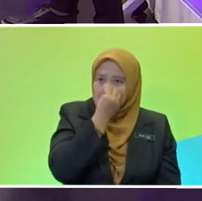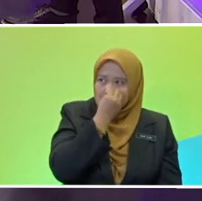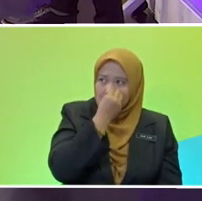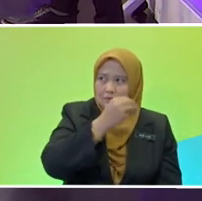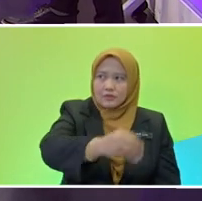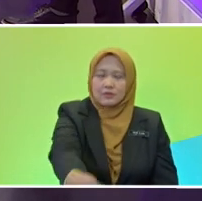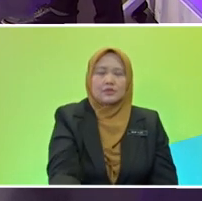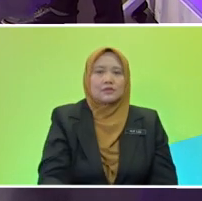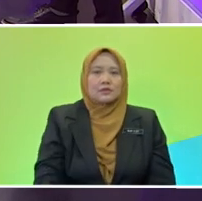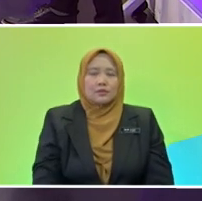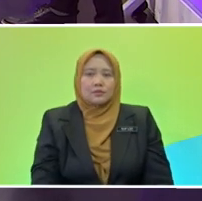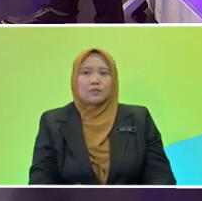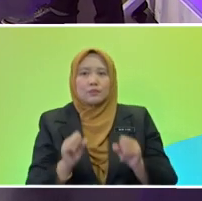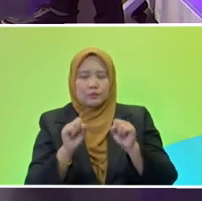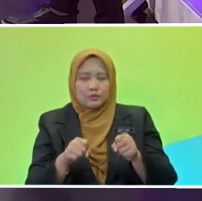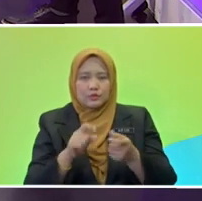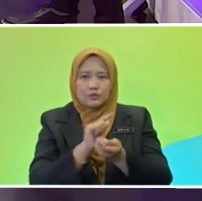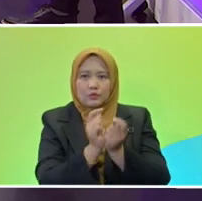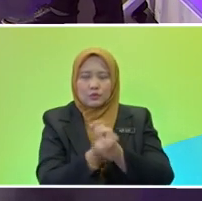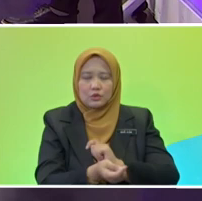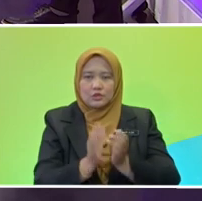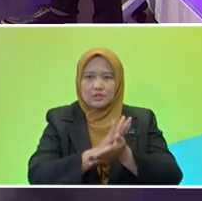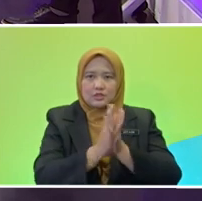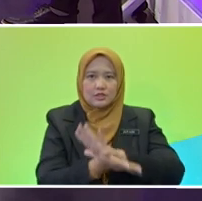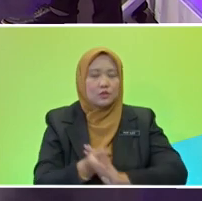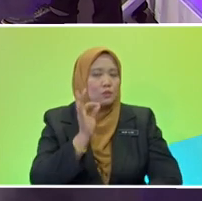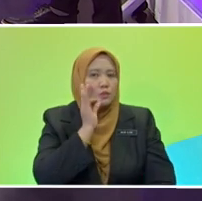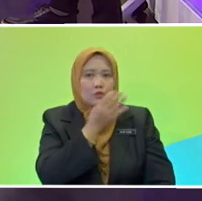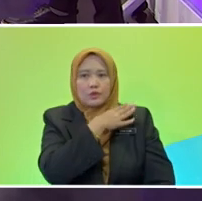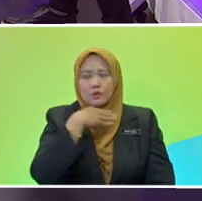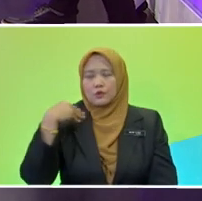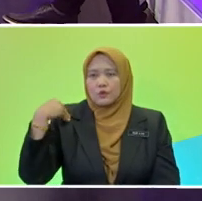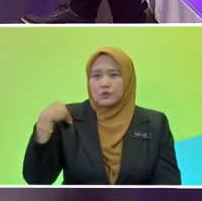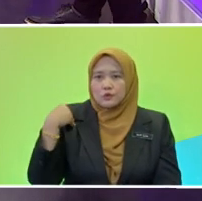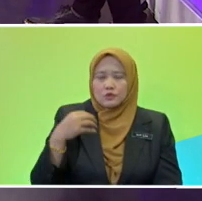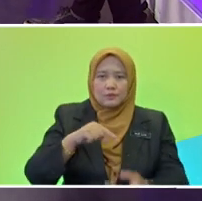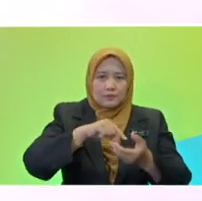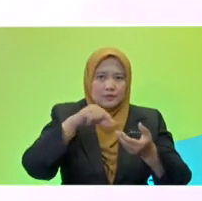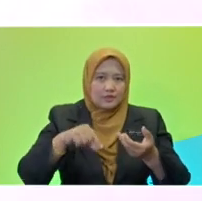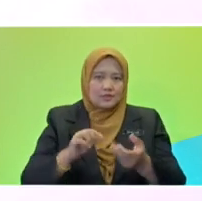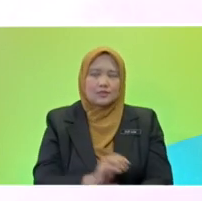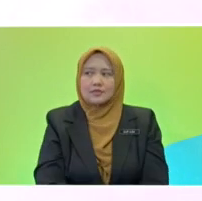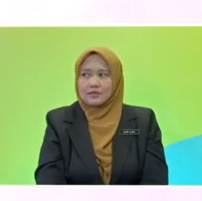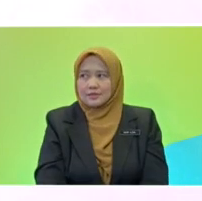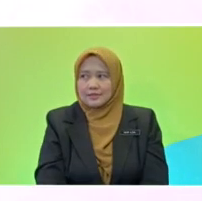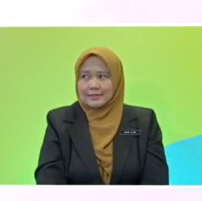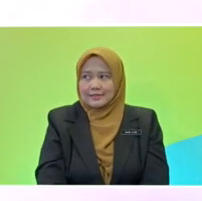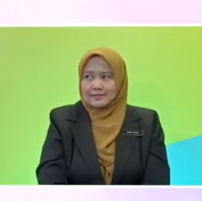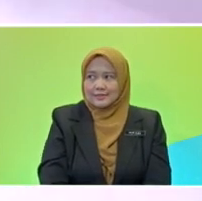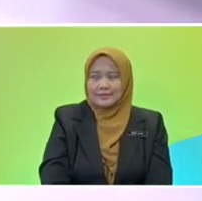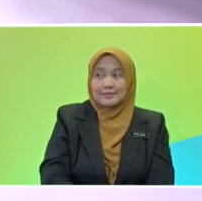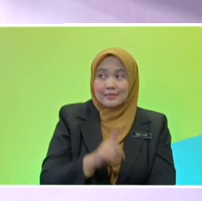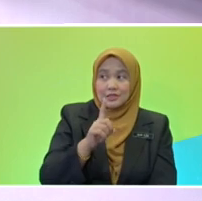pembiakan tumbuhan dan bentuk muka menjadi buah dan biji benih betul ini adalah buah eh tomato jadi satu sama ibu unta